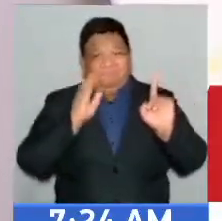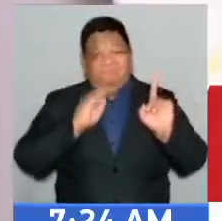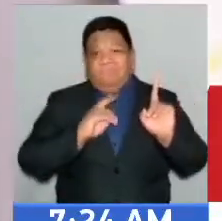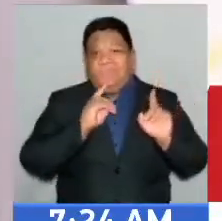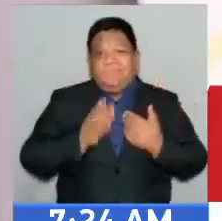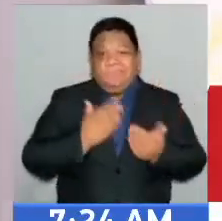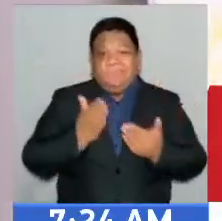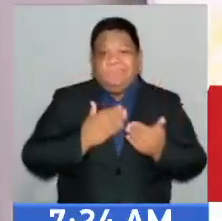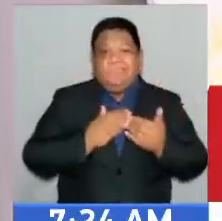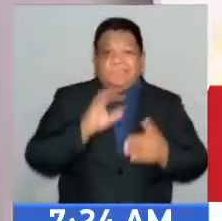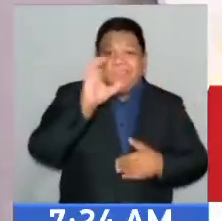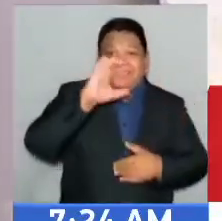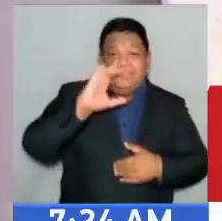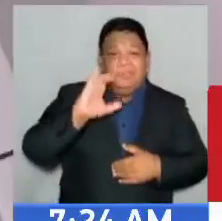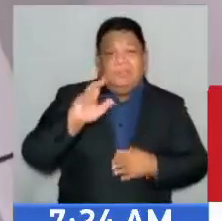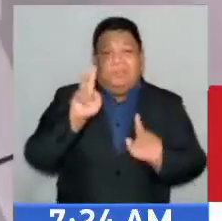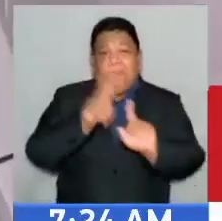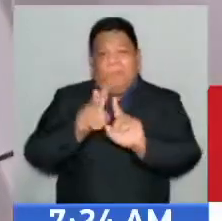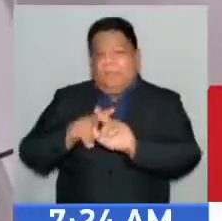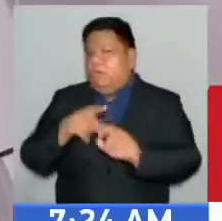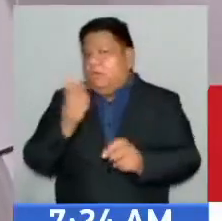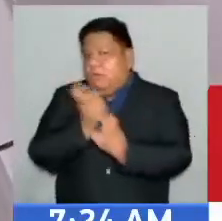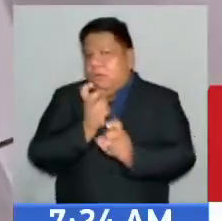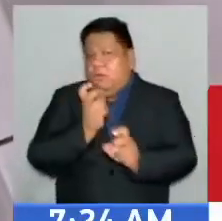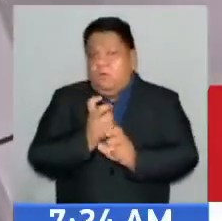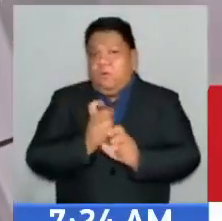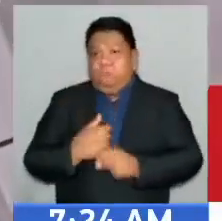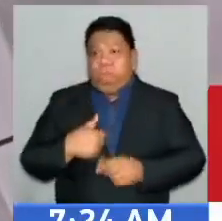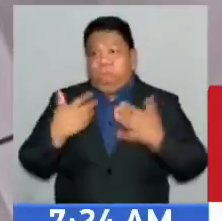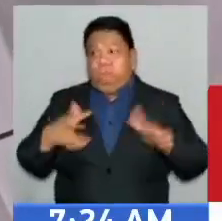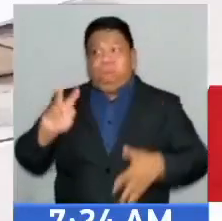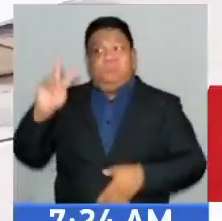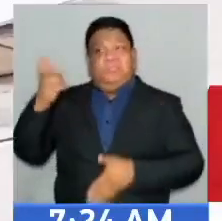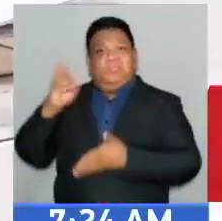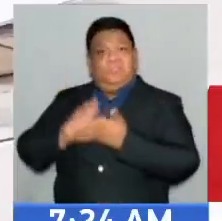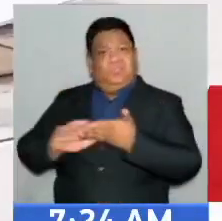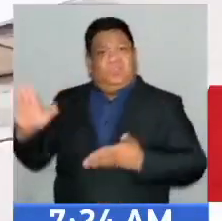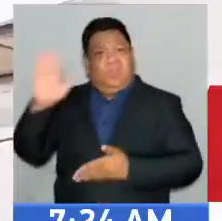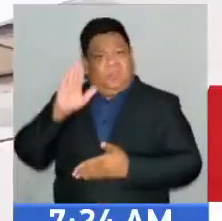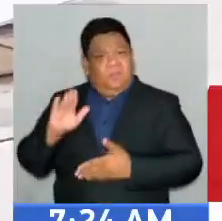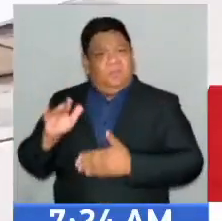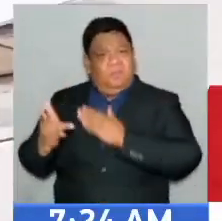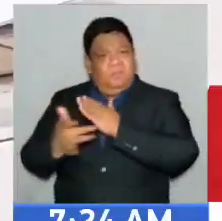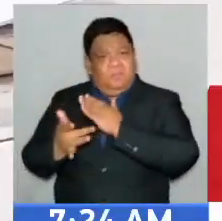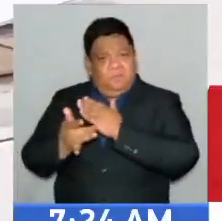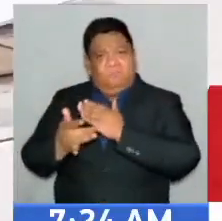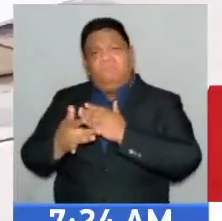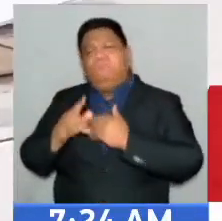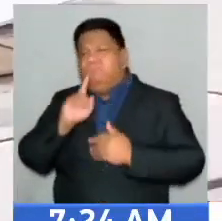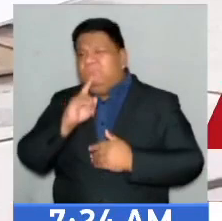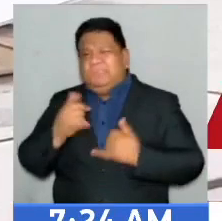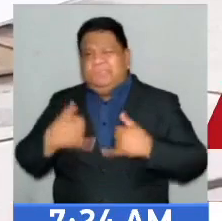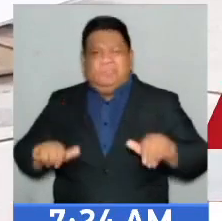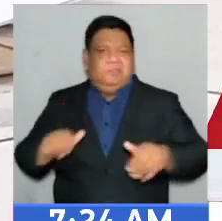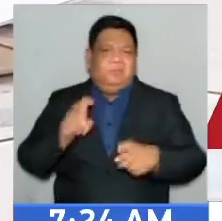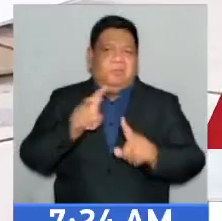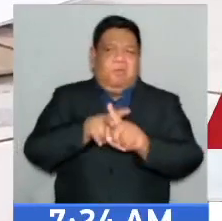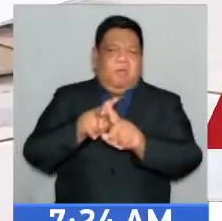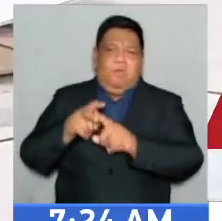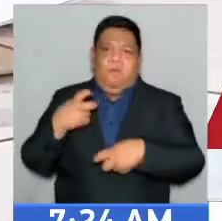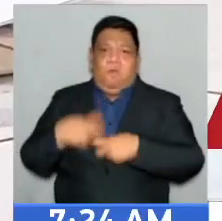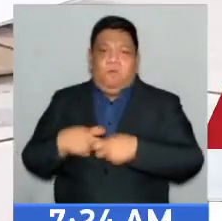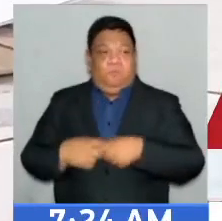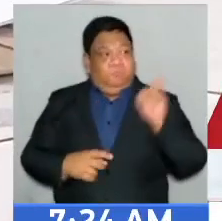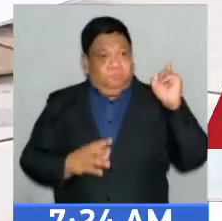pa umabot siya sa second year college sa kursong information technology. Dati po kahit working student ka, madali lang po.